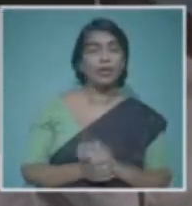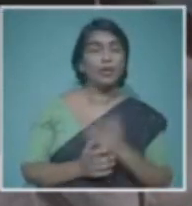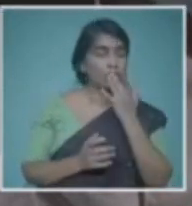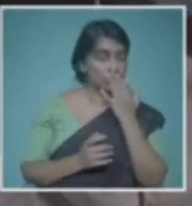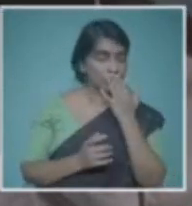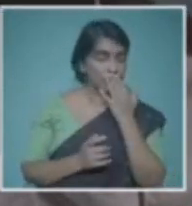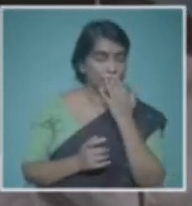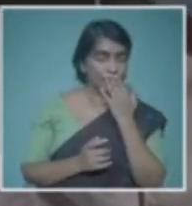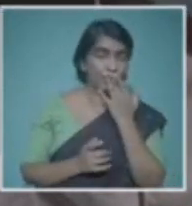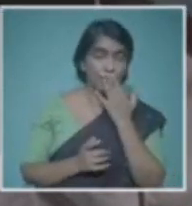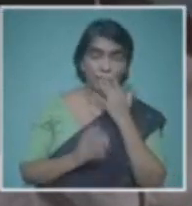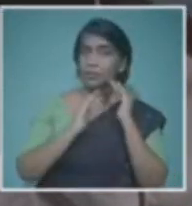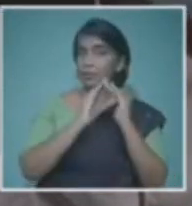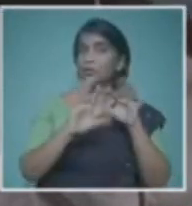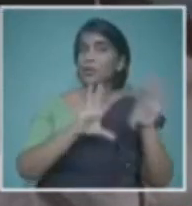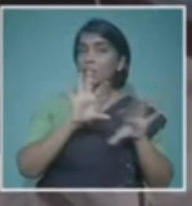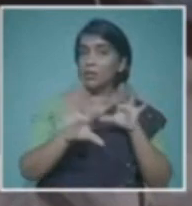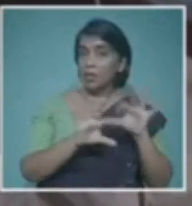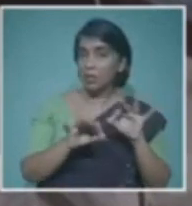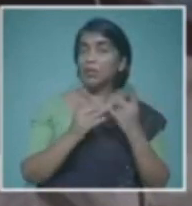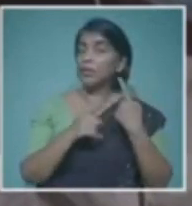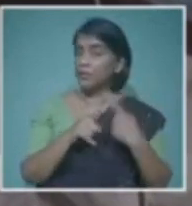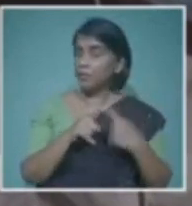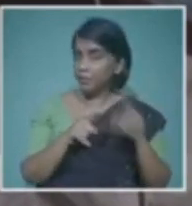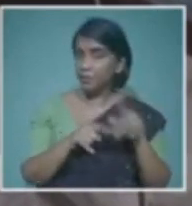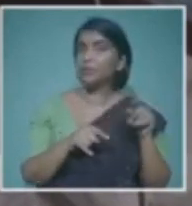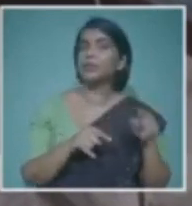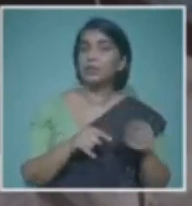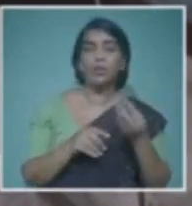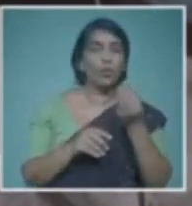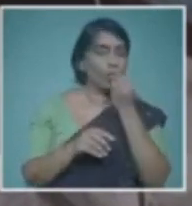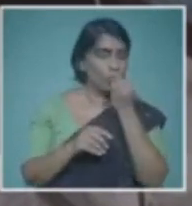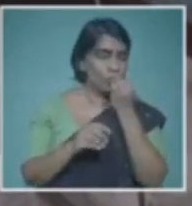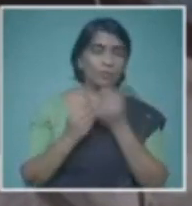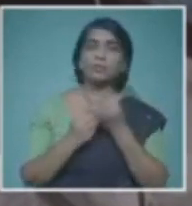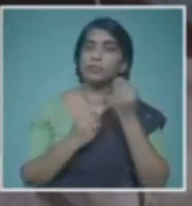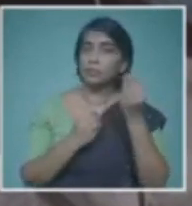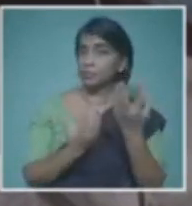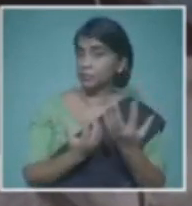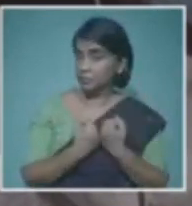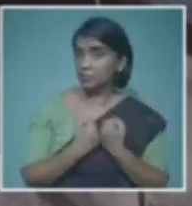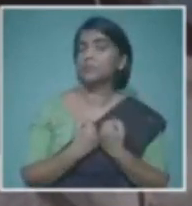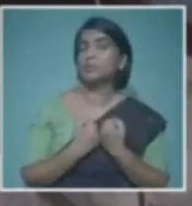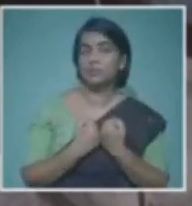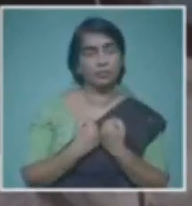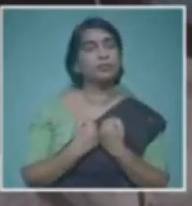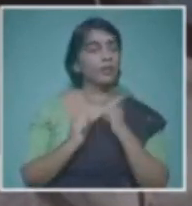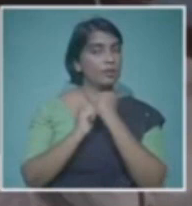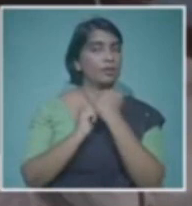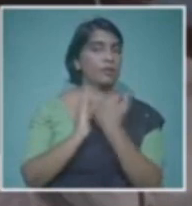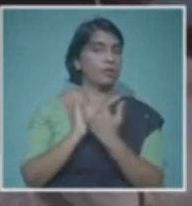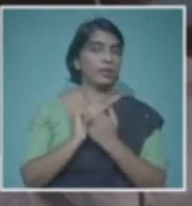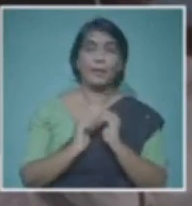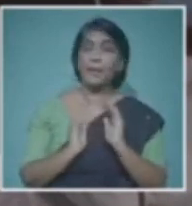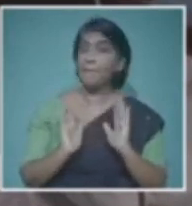පාසල් තෝරාගත්ත පාසල් ප්‍රමාණයකට පමණයි ආහාර වේලක් ලබා ගැනීමේ